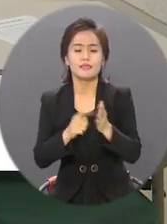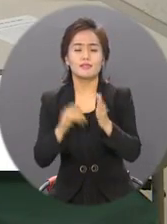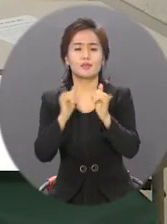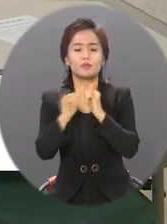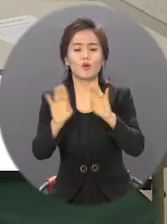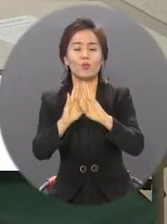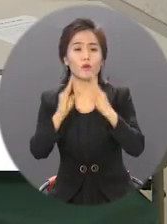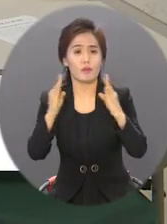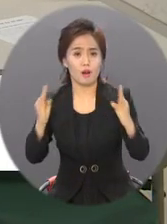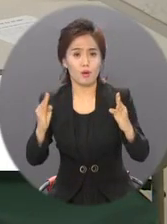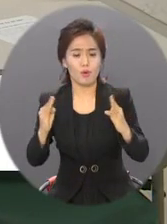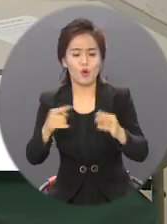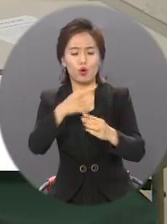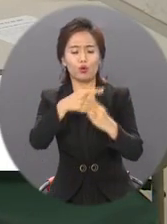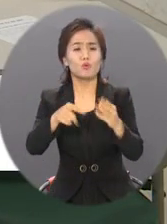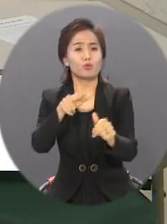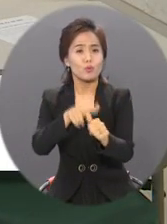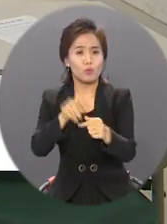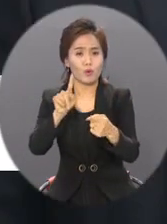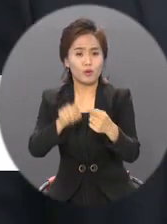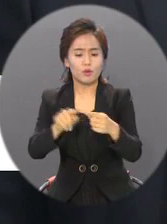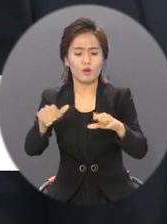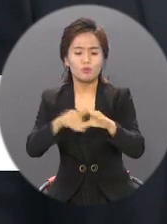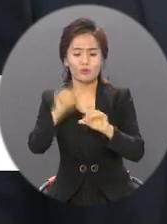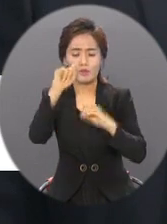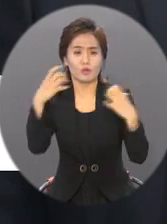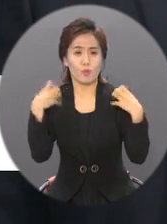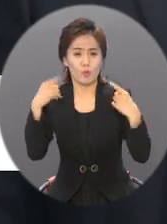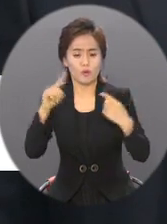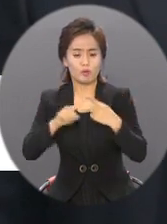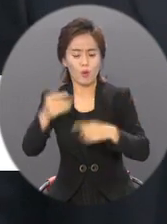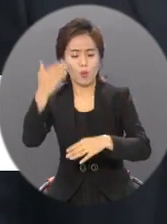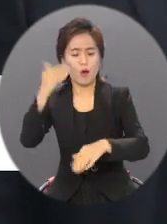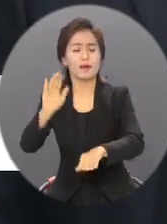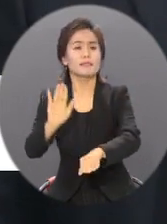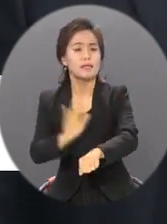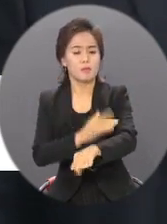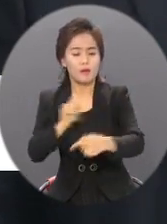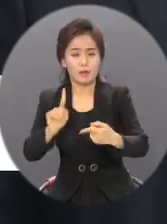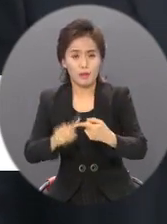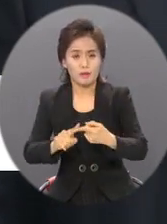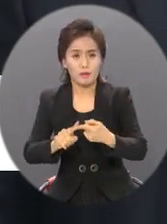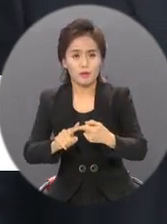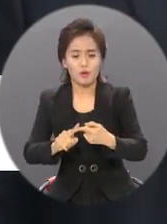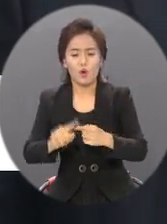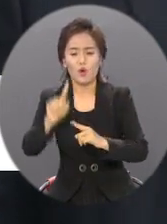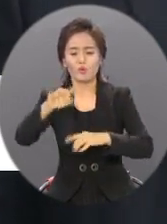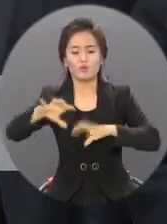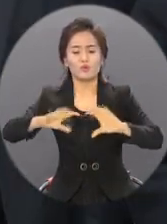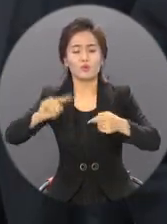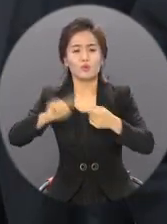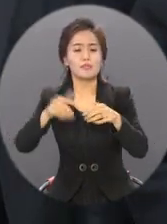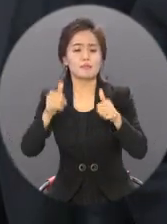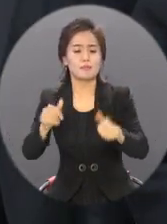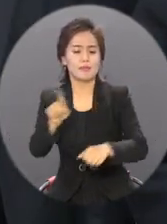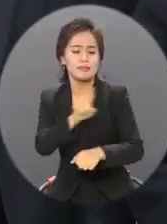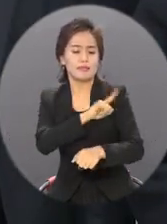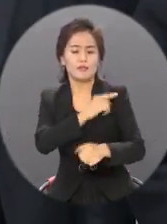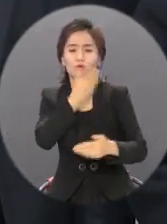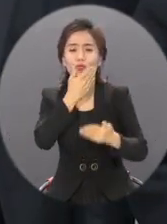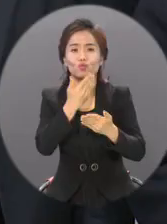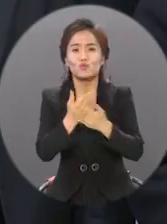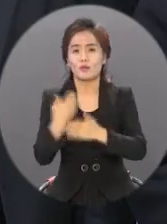기자회견을 열고 윤성열 후보가 문재인 정부에서 과거 정부 의 적 폐차 청산과 국정 농단 심판의 가장